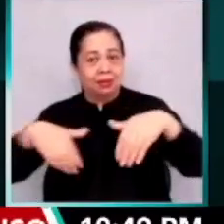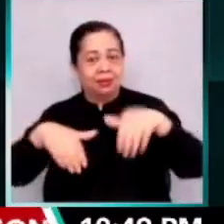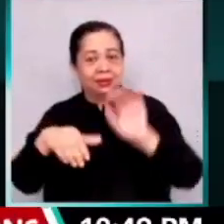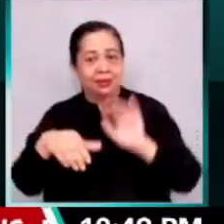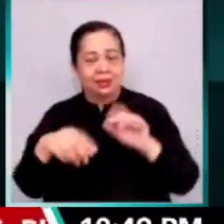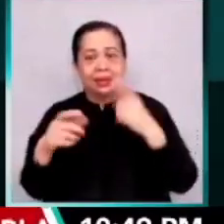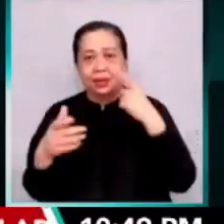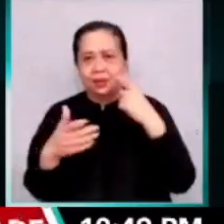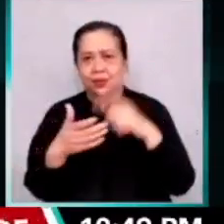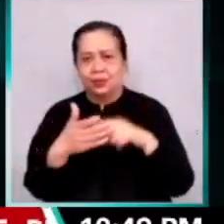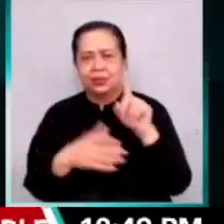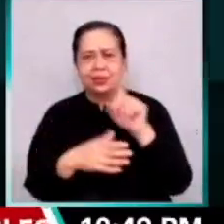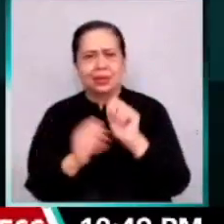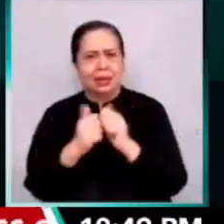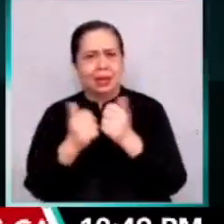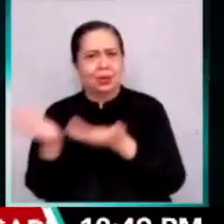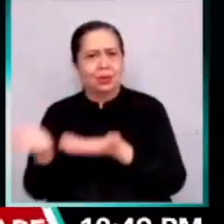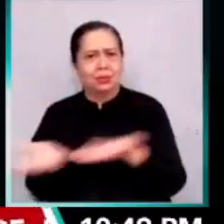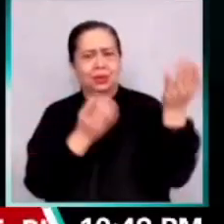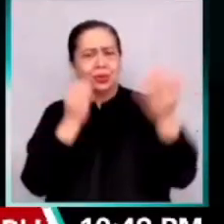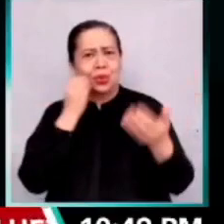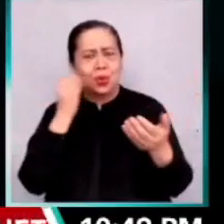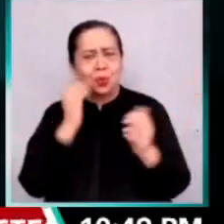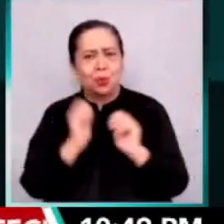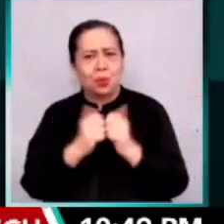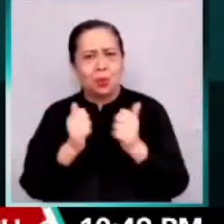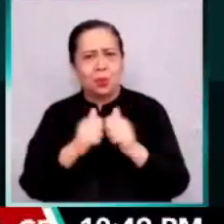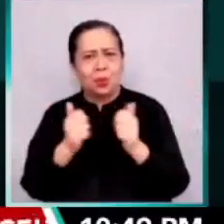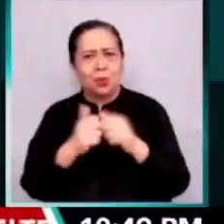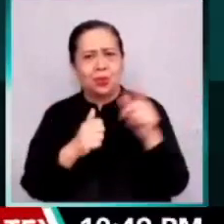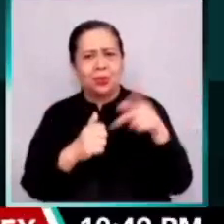paano kaya inuwi ng mga nanalo ang kanilang premyo?